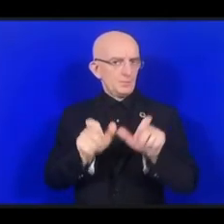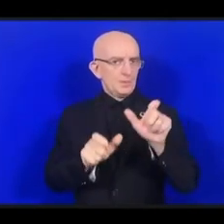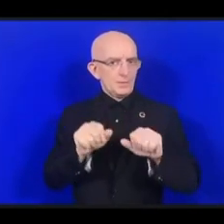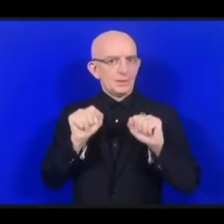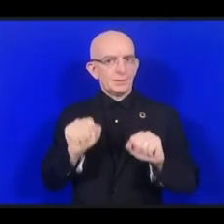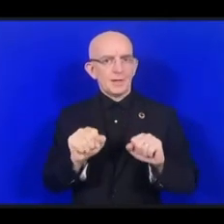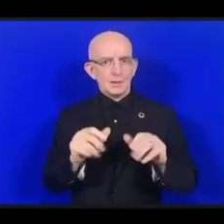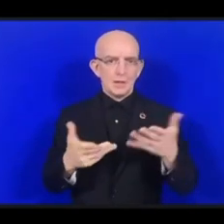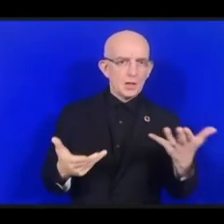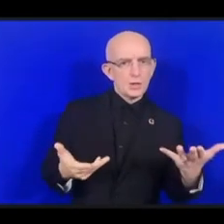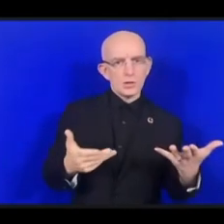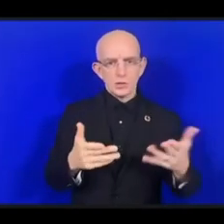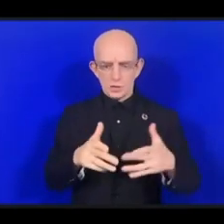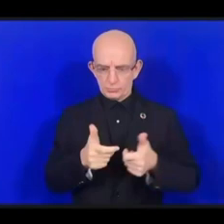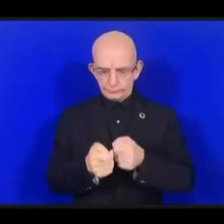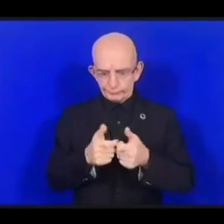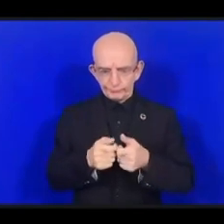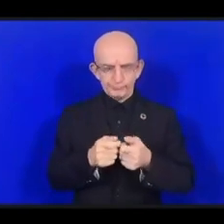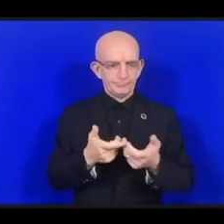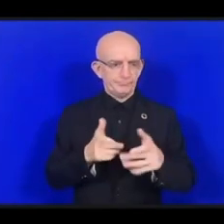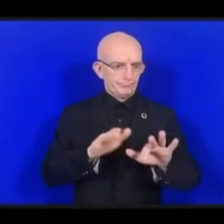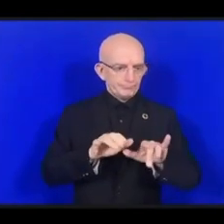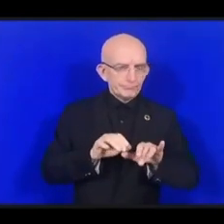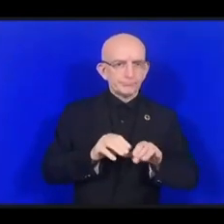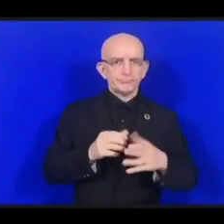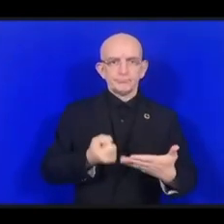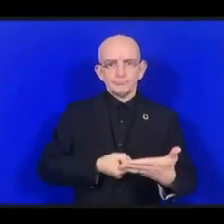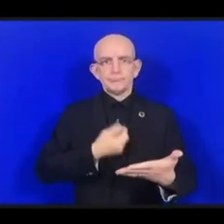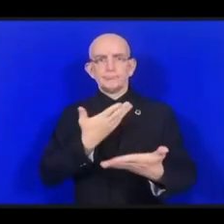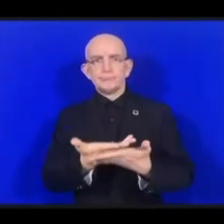d'opinion malgré les efforts